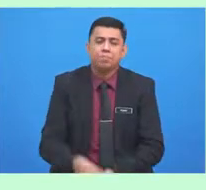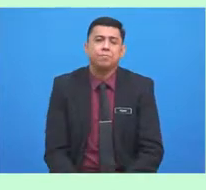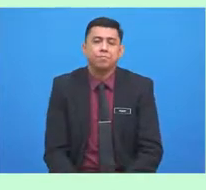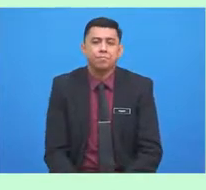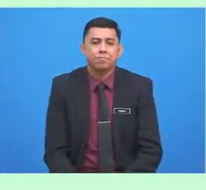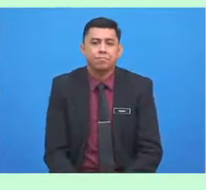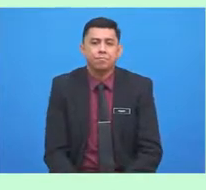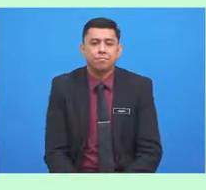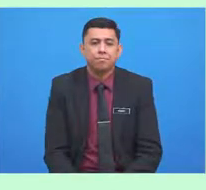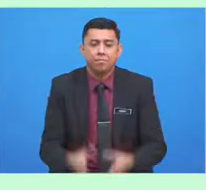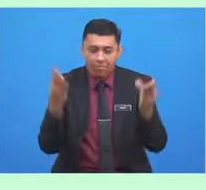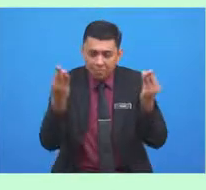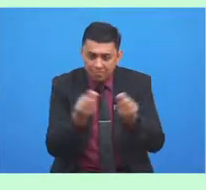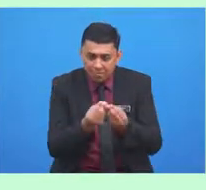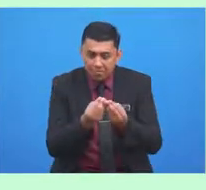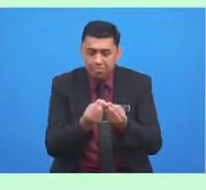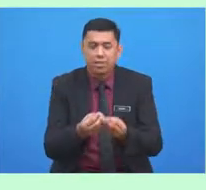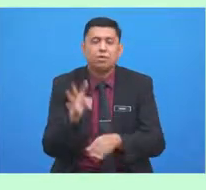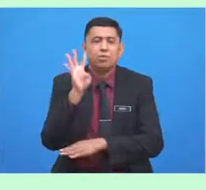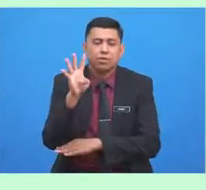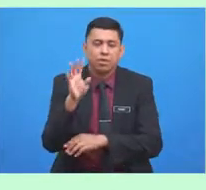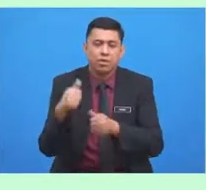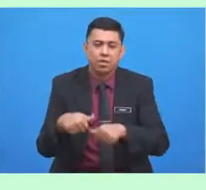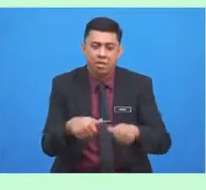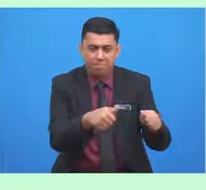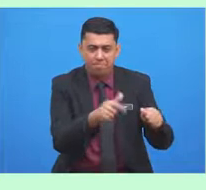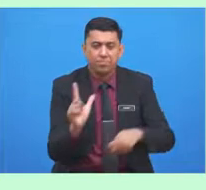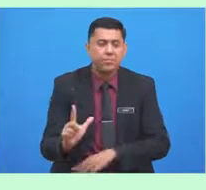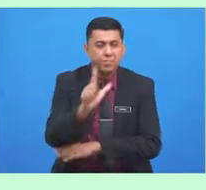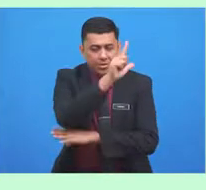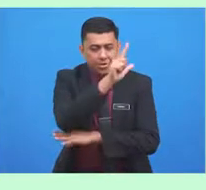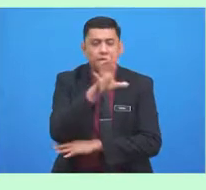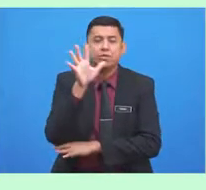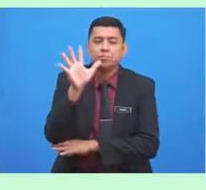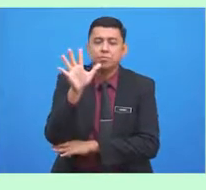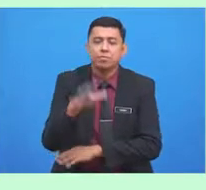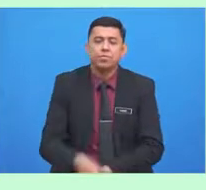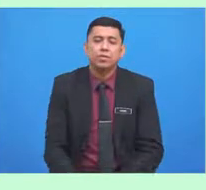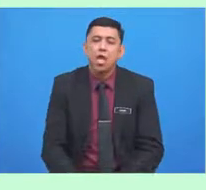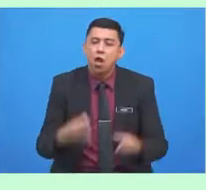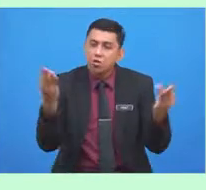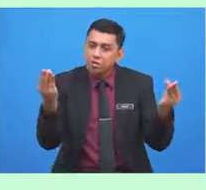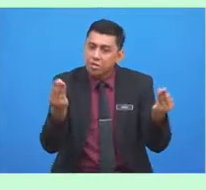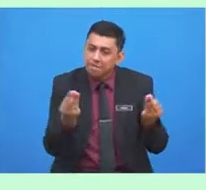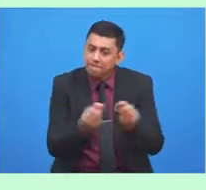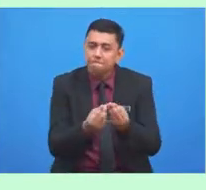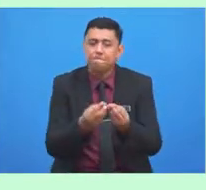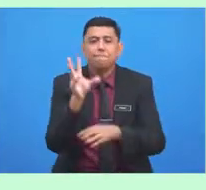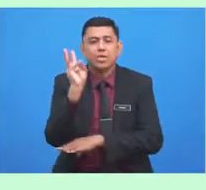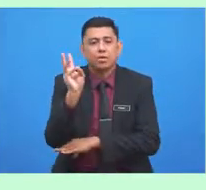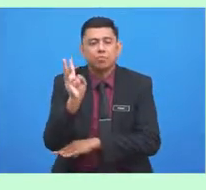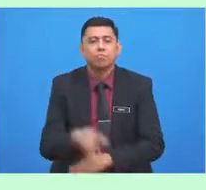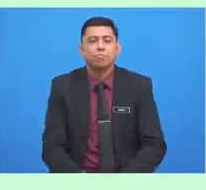kerpasan. Keempat, alir lintang. Kelima, resapan.